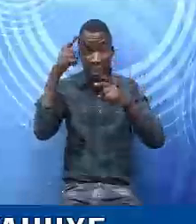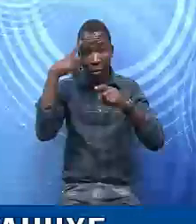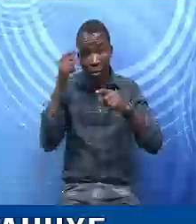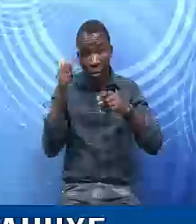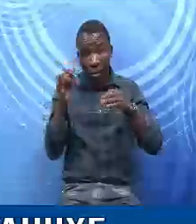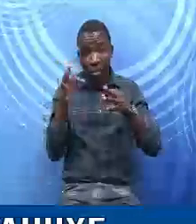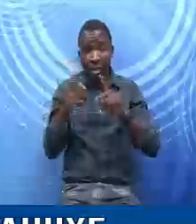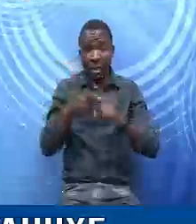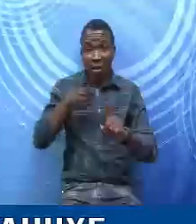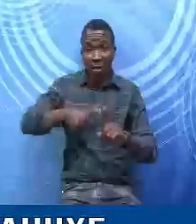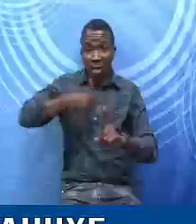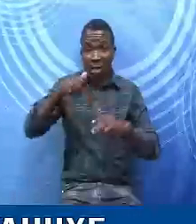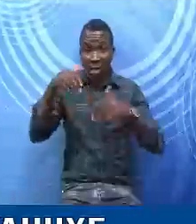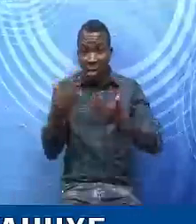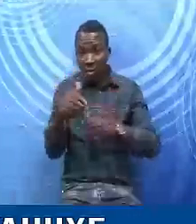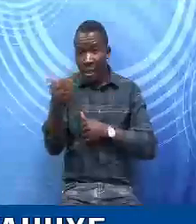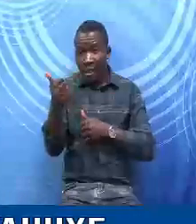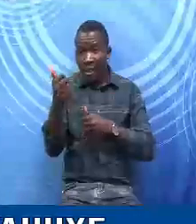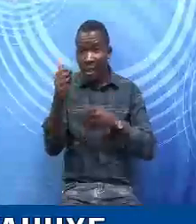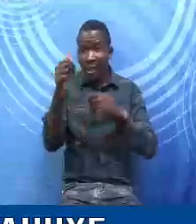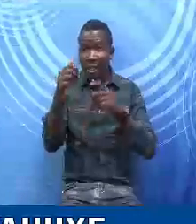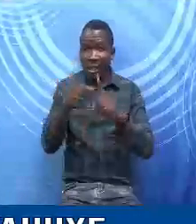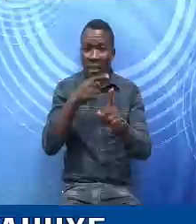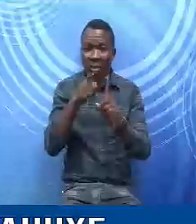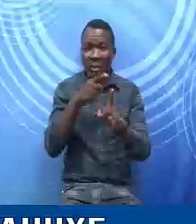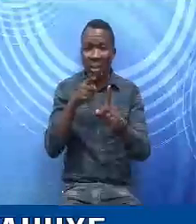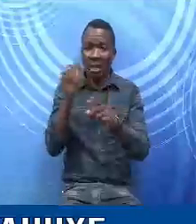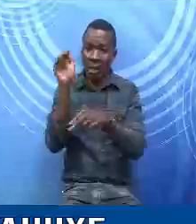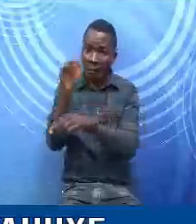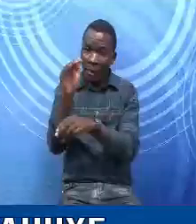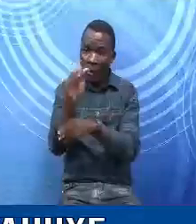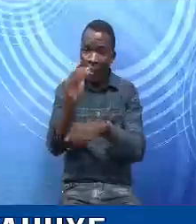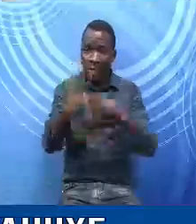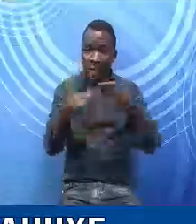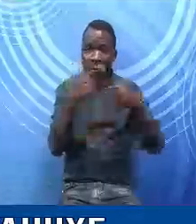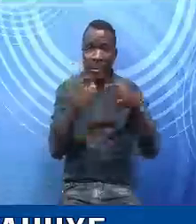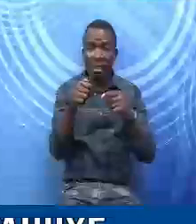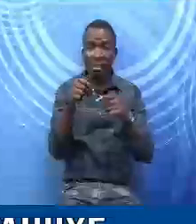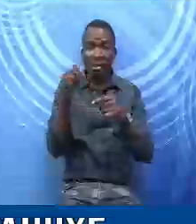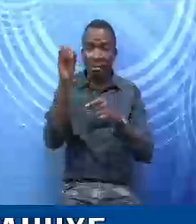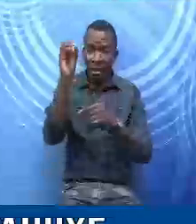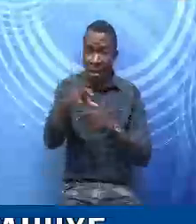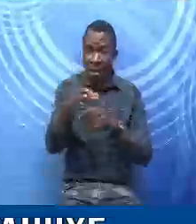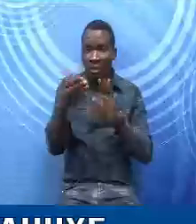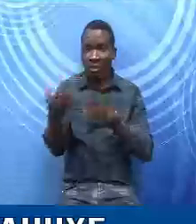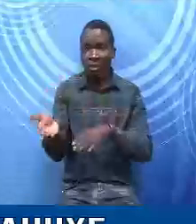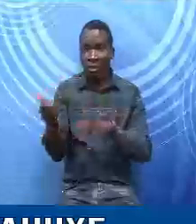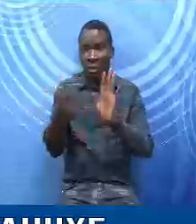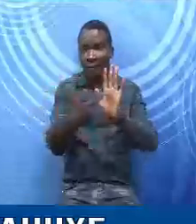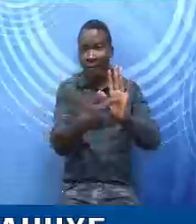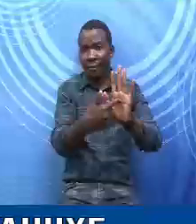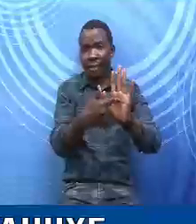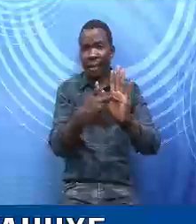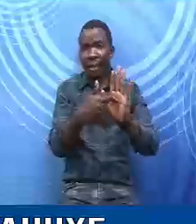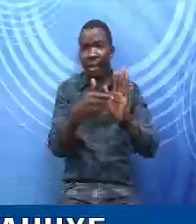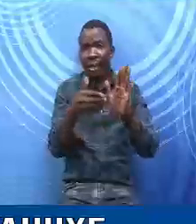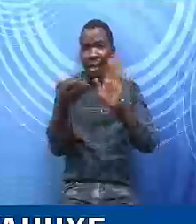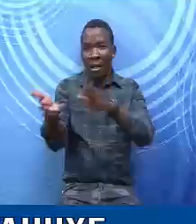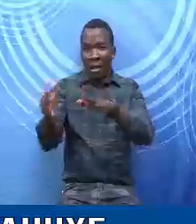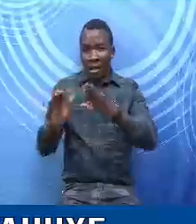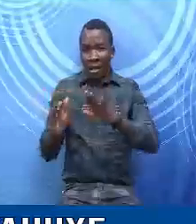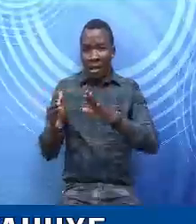cyangwa ari ikindi iperereza rirakomeje kugira ngo icyateye urupfu rwe kigaragare umurambo wa nyakwigendera wahise ujyanwa ku